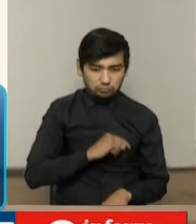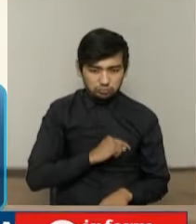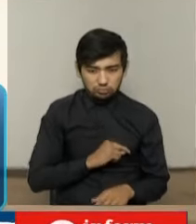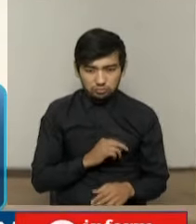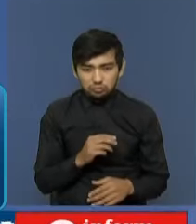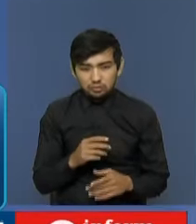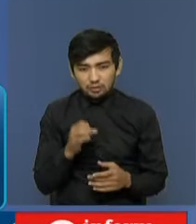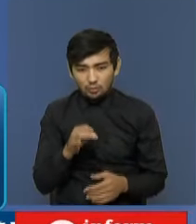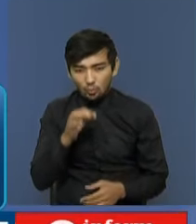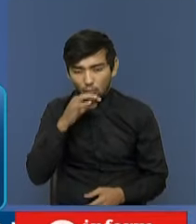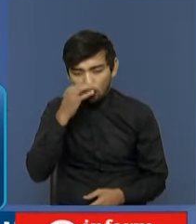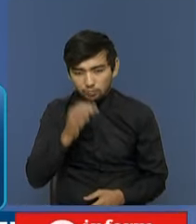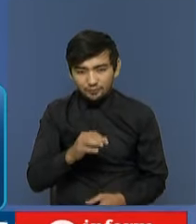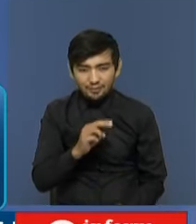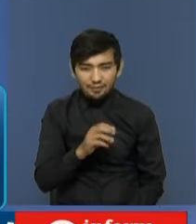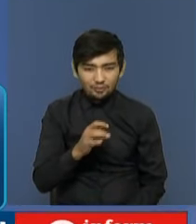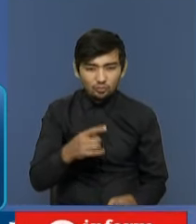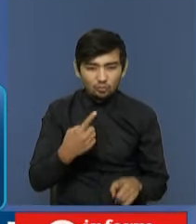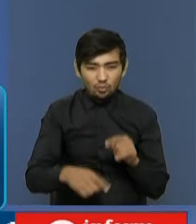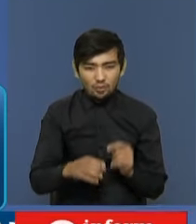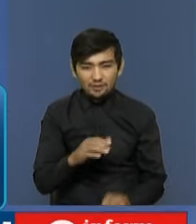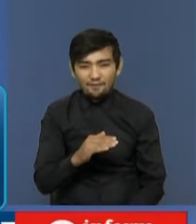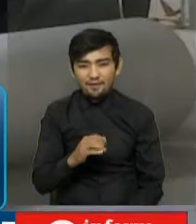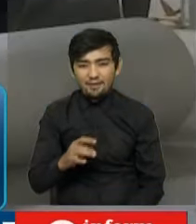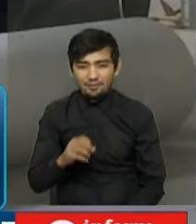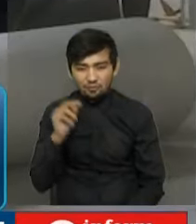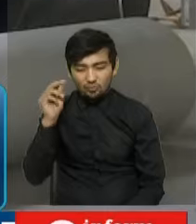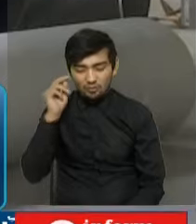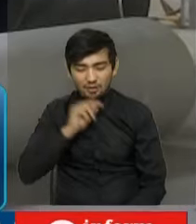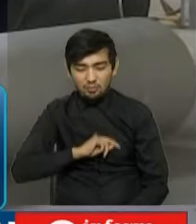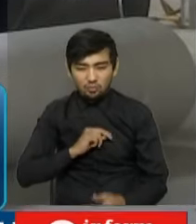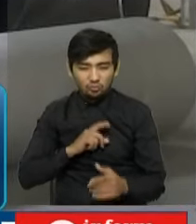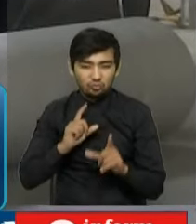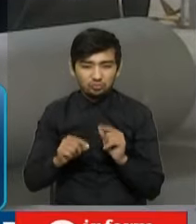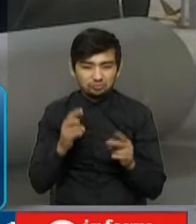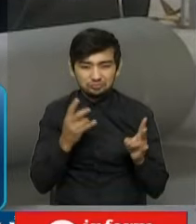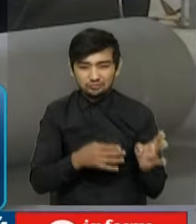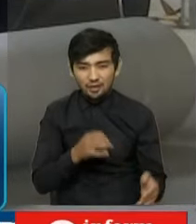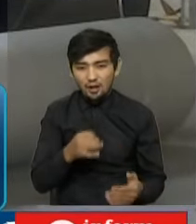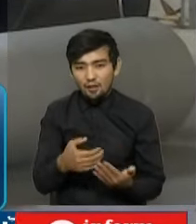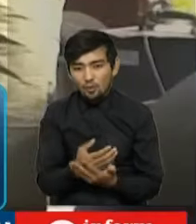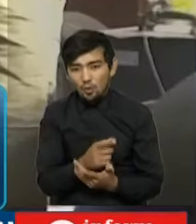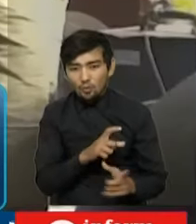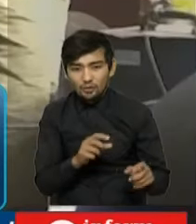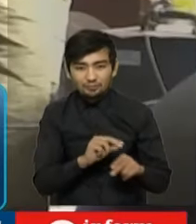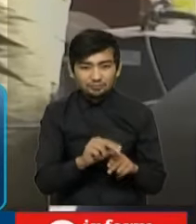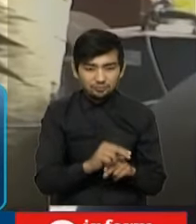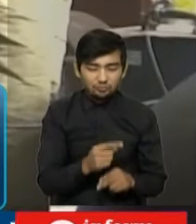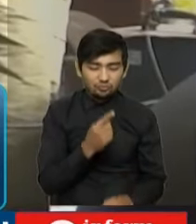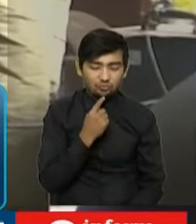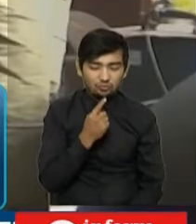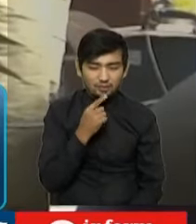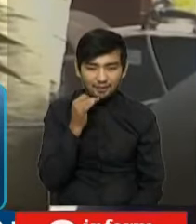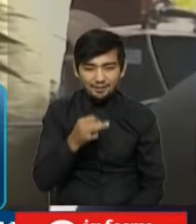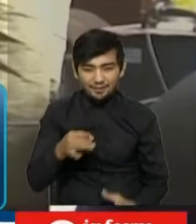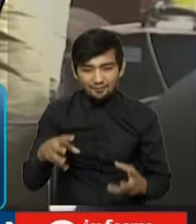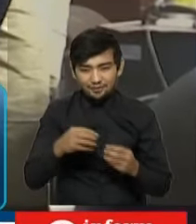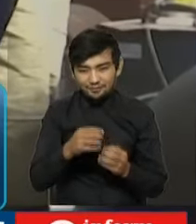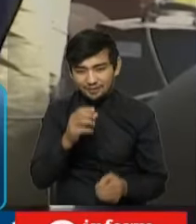вынуждают опытные кадры уходить в другую сферу. А обучение новых специалистов – достаточно трудоемкий процесс. Даже недавнее